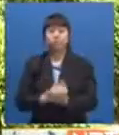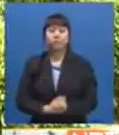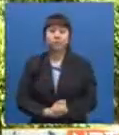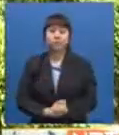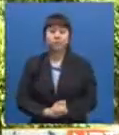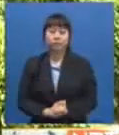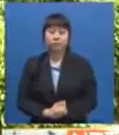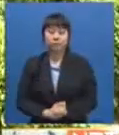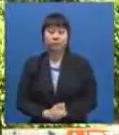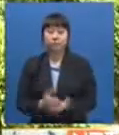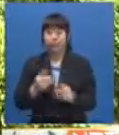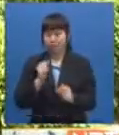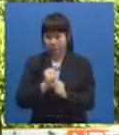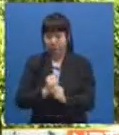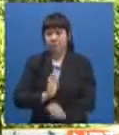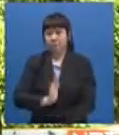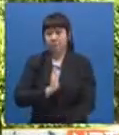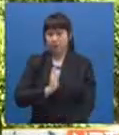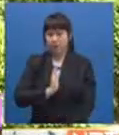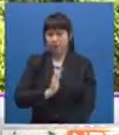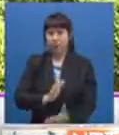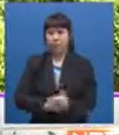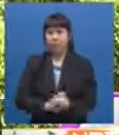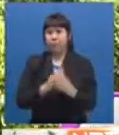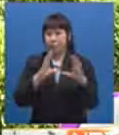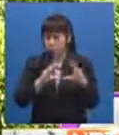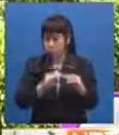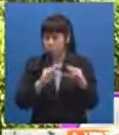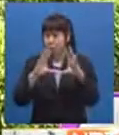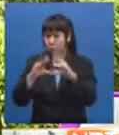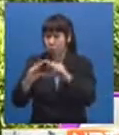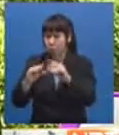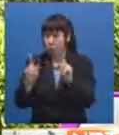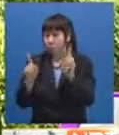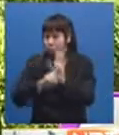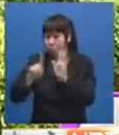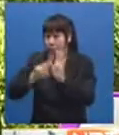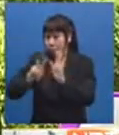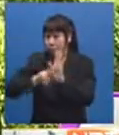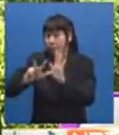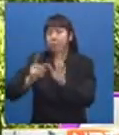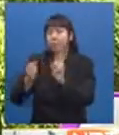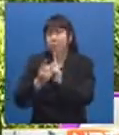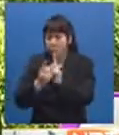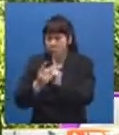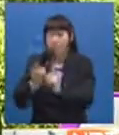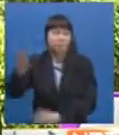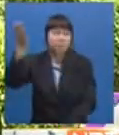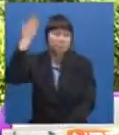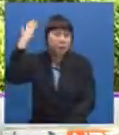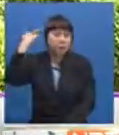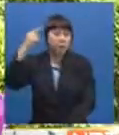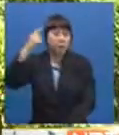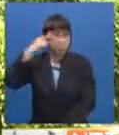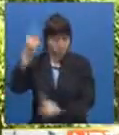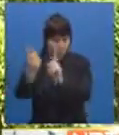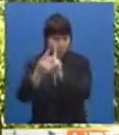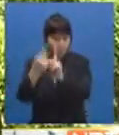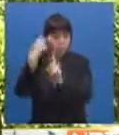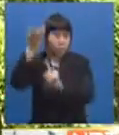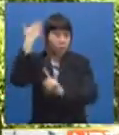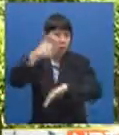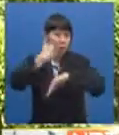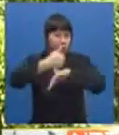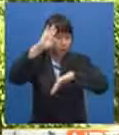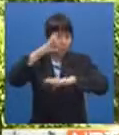ให้เกียรติซึ่งกันและกันเป็นทางการหน่อยเพราะเจอกันมา3ประชุมแล้วนะแล้วก็รู้จักกันมาตั้งแต่เป็นผบ.ผู้จัดการฐานบกแล้ว